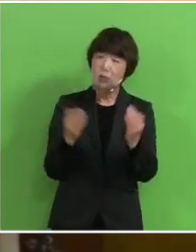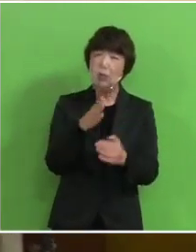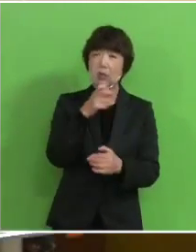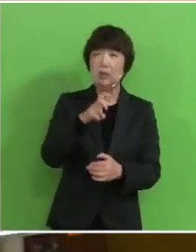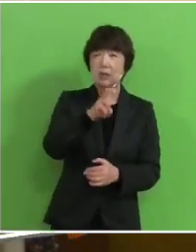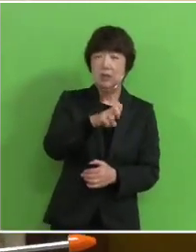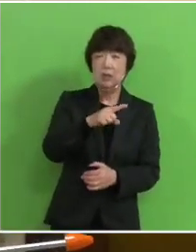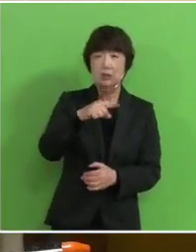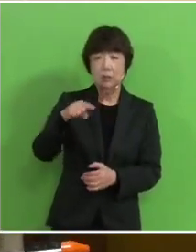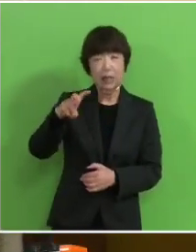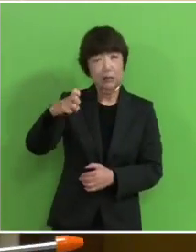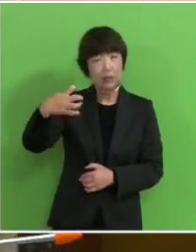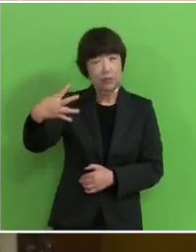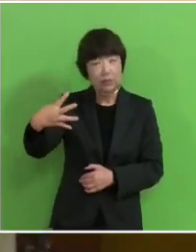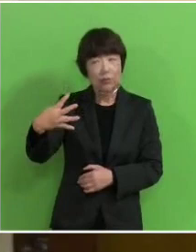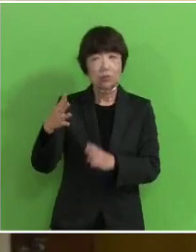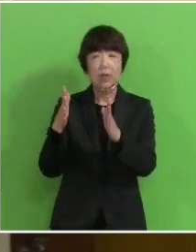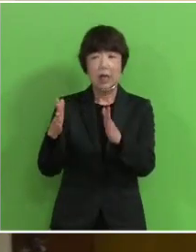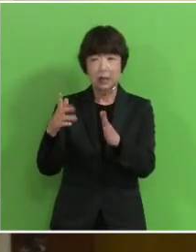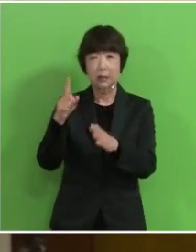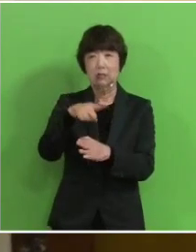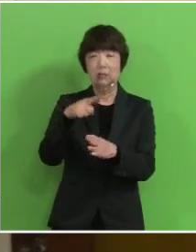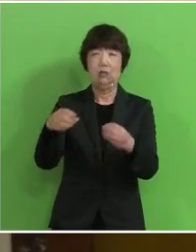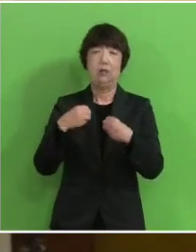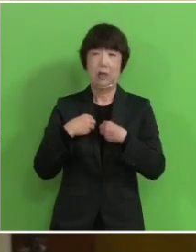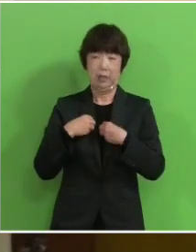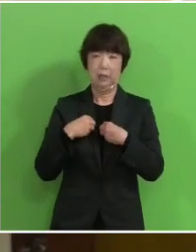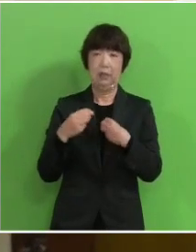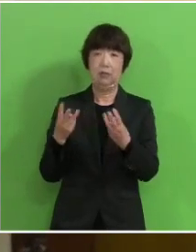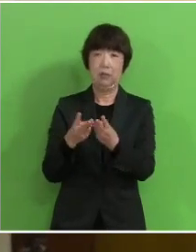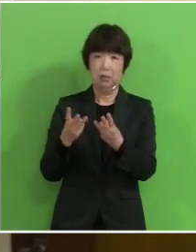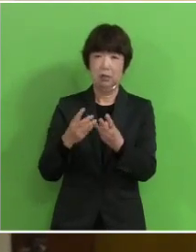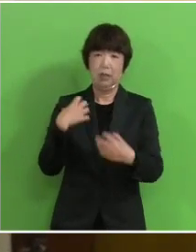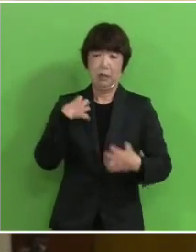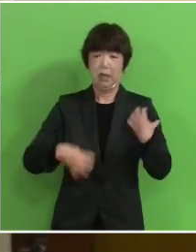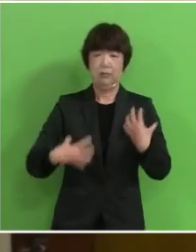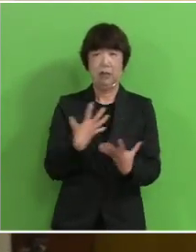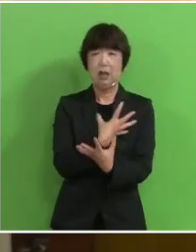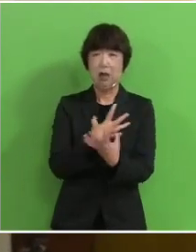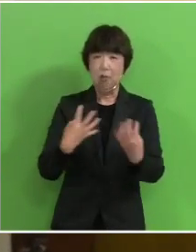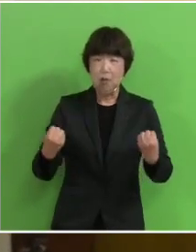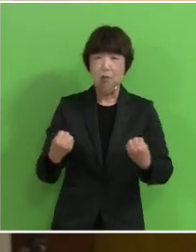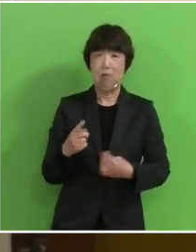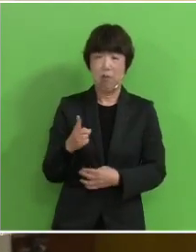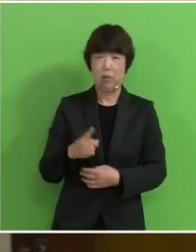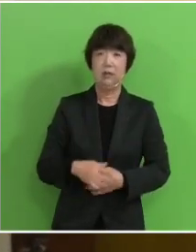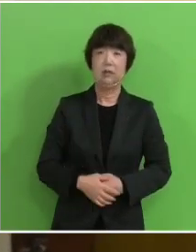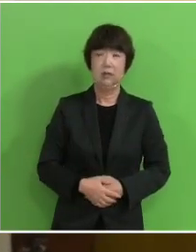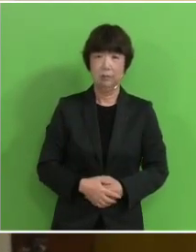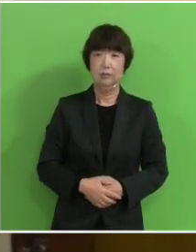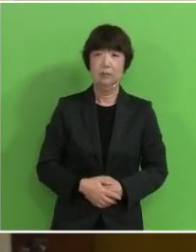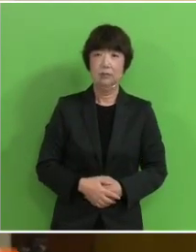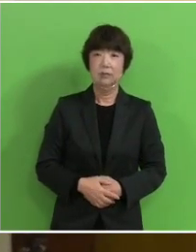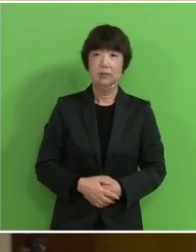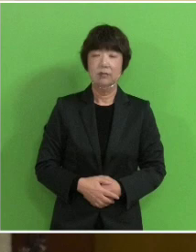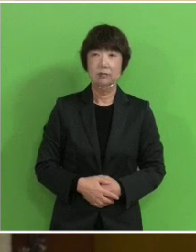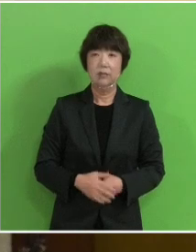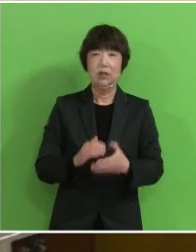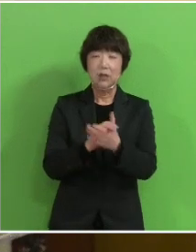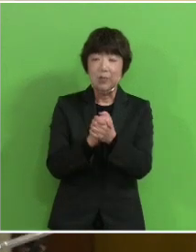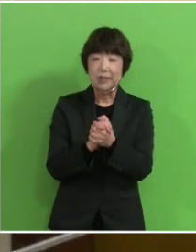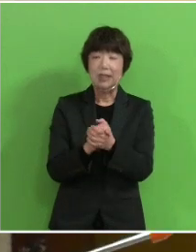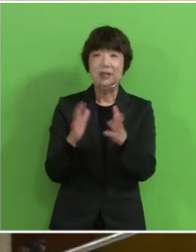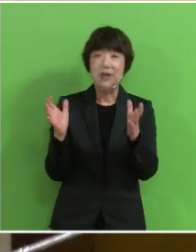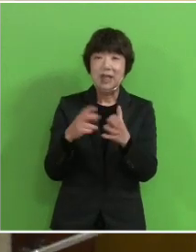歳から24歳の年齢層の方で学生が多いのが特色でございます友人との